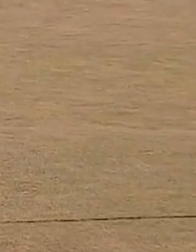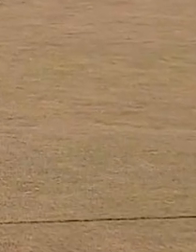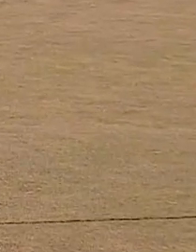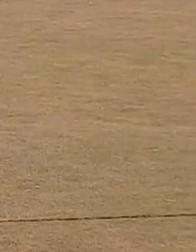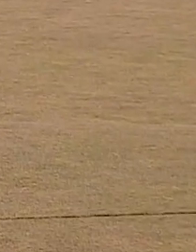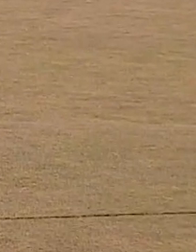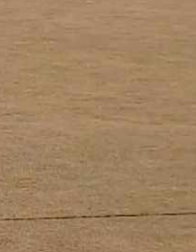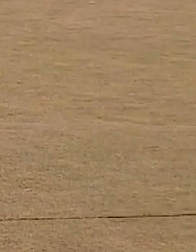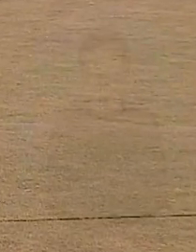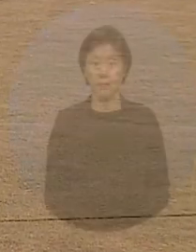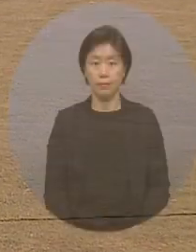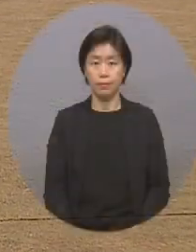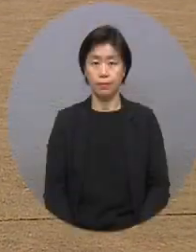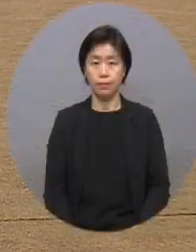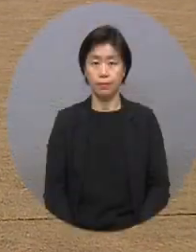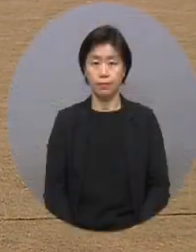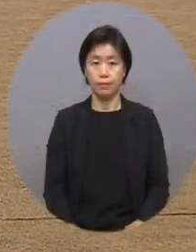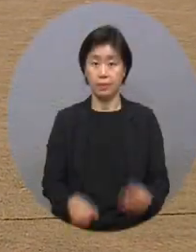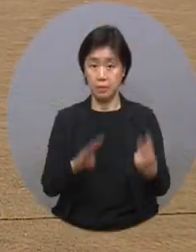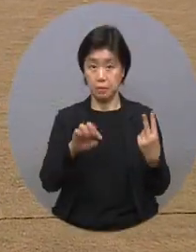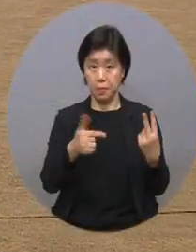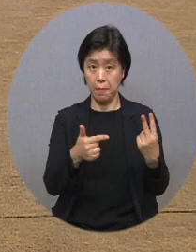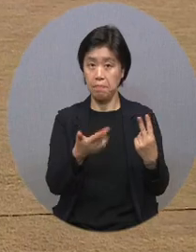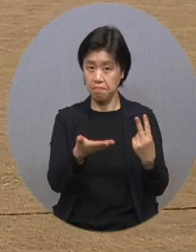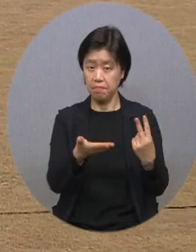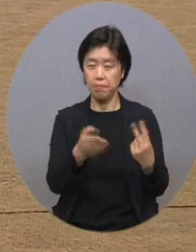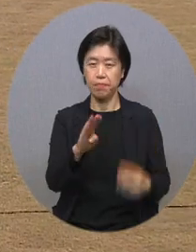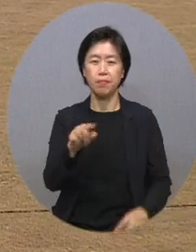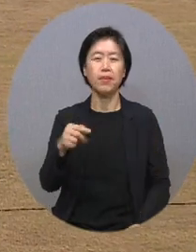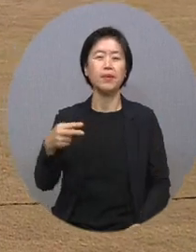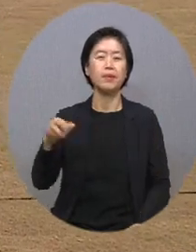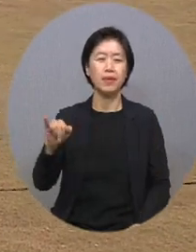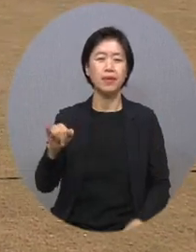이번에 버디 퍼. 버디 퍼.